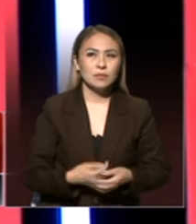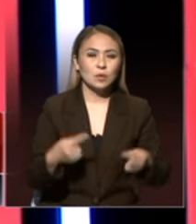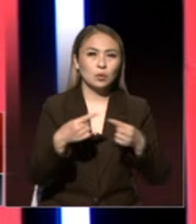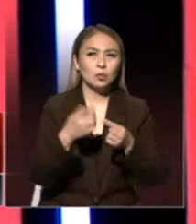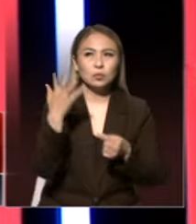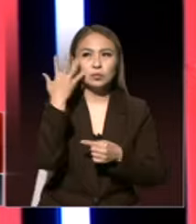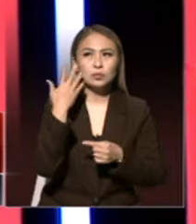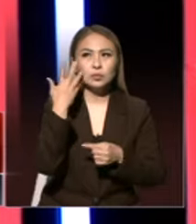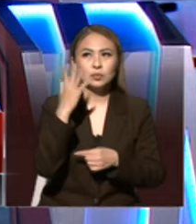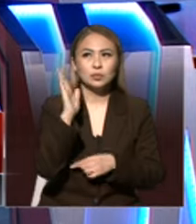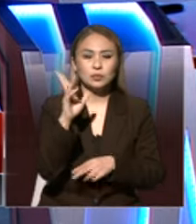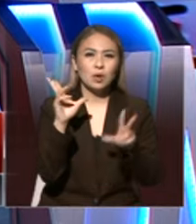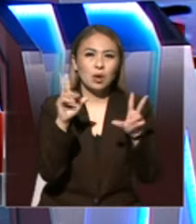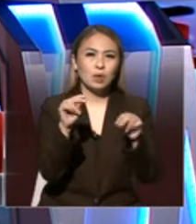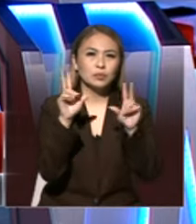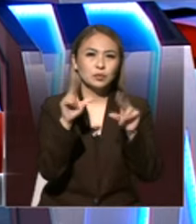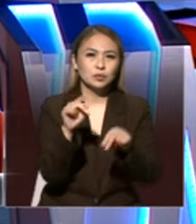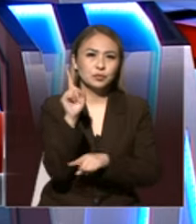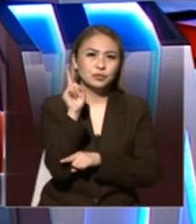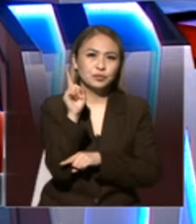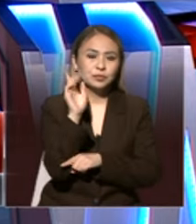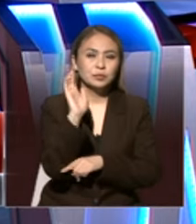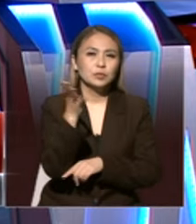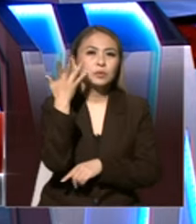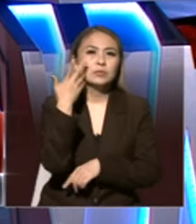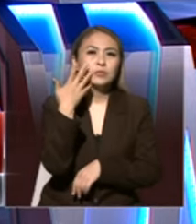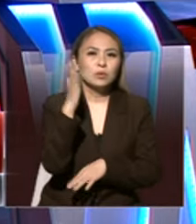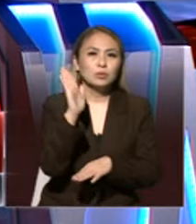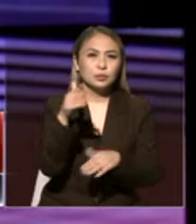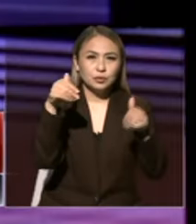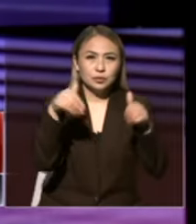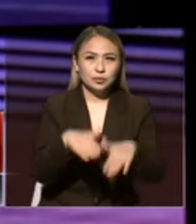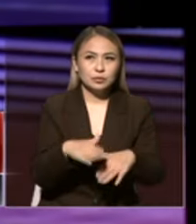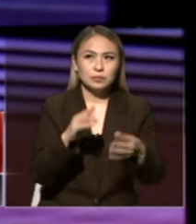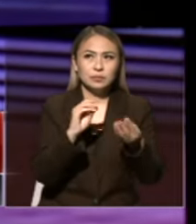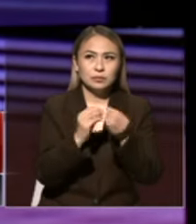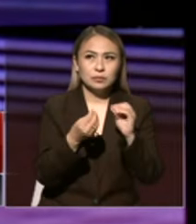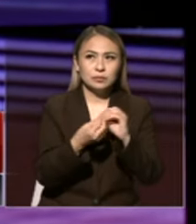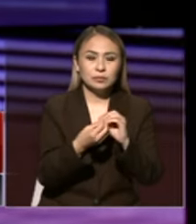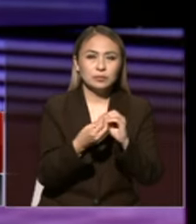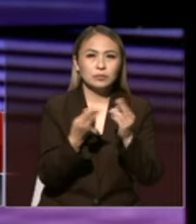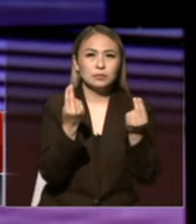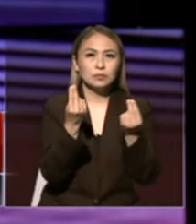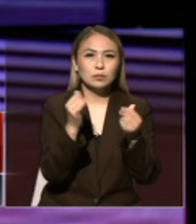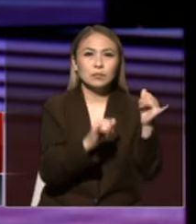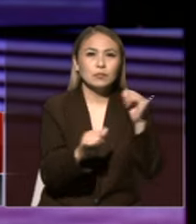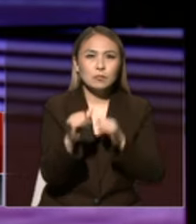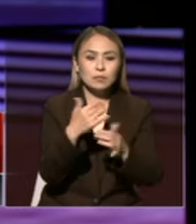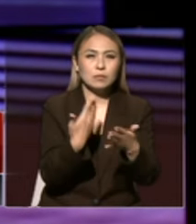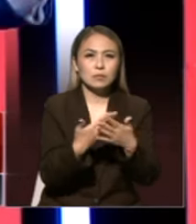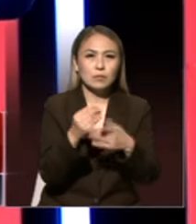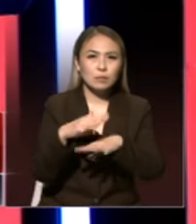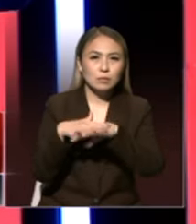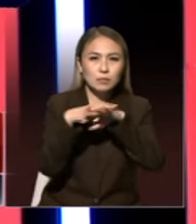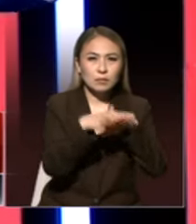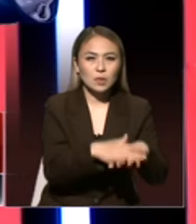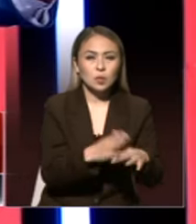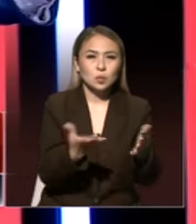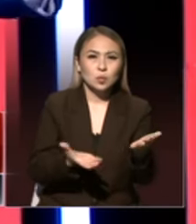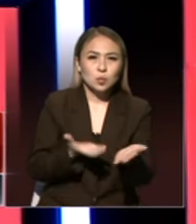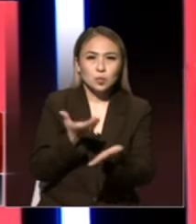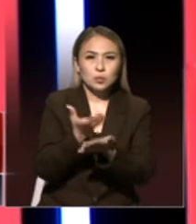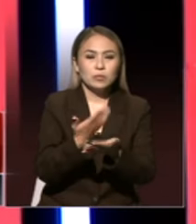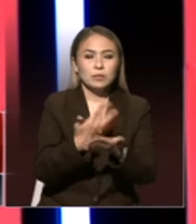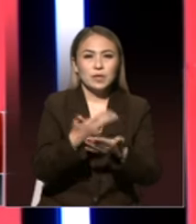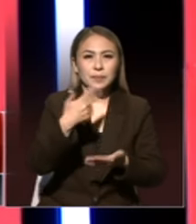үстіп уәдемен тойдыра береміз шаруаларымызды. Мәселен, шешу жолдар бар шығар. Ақшаны қарастыру, бюджетке бөлу, жаңа субсидияны айтып